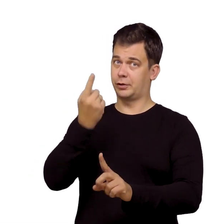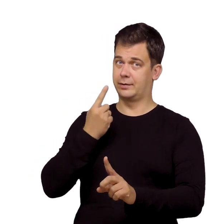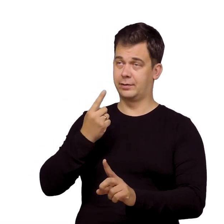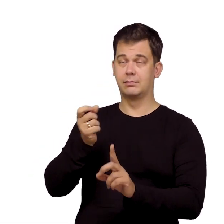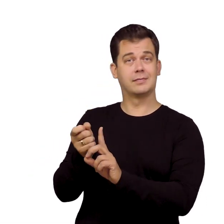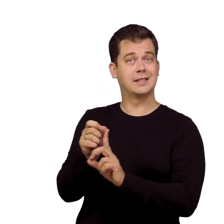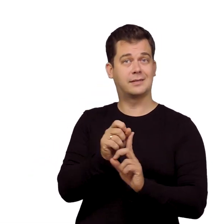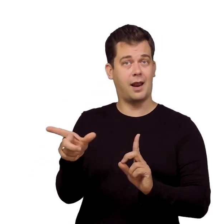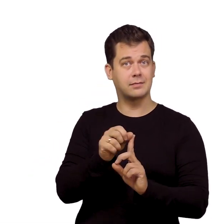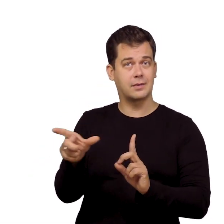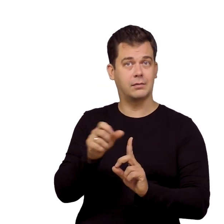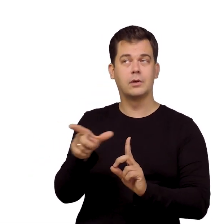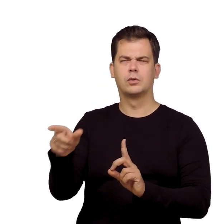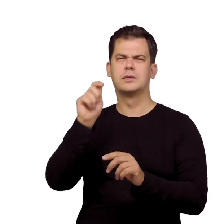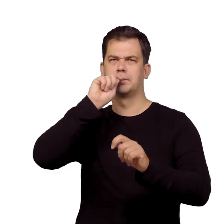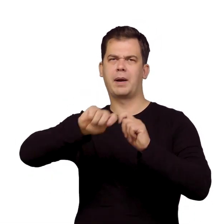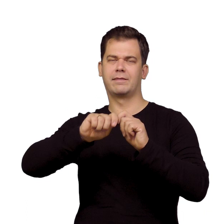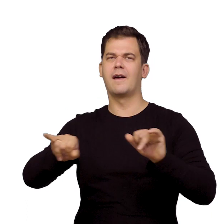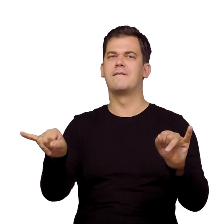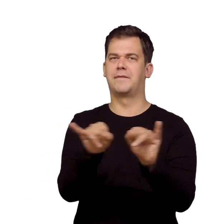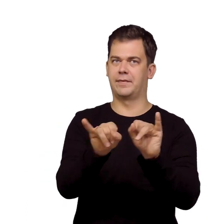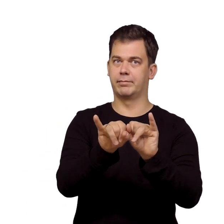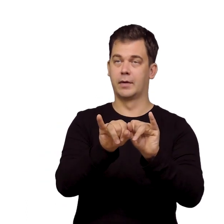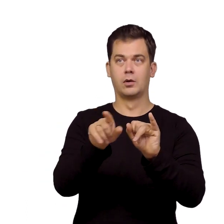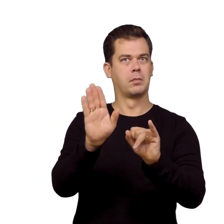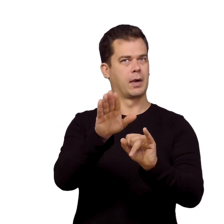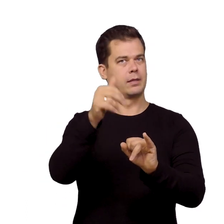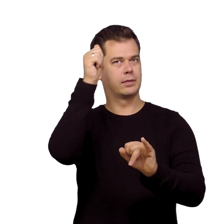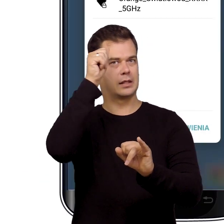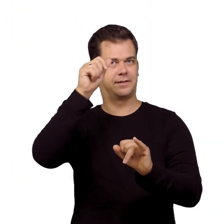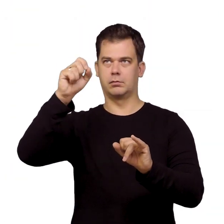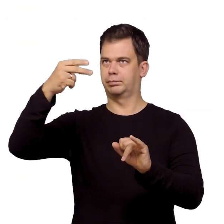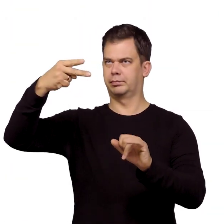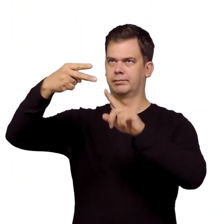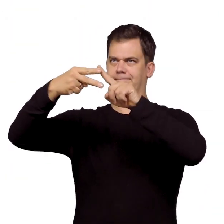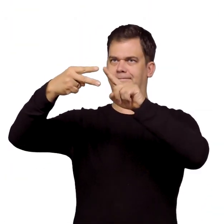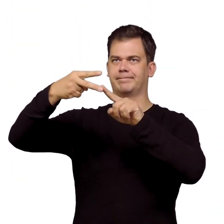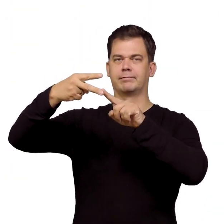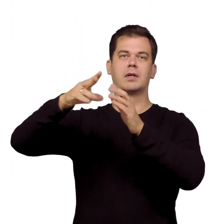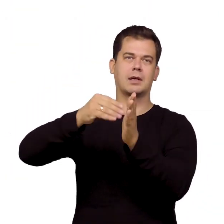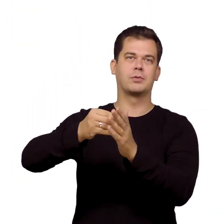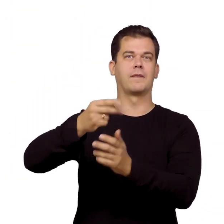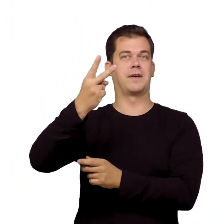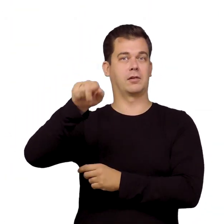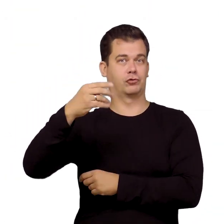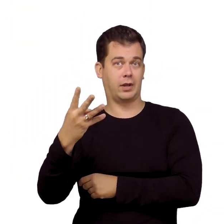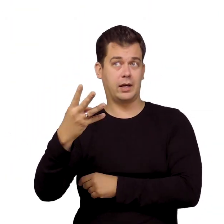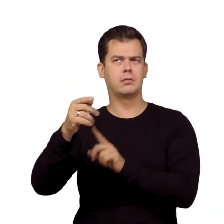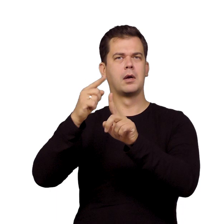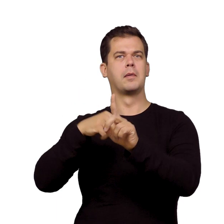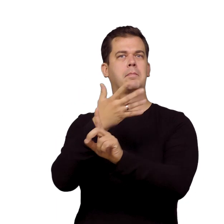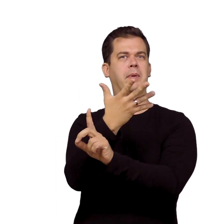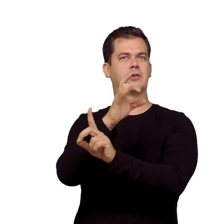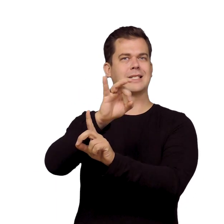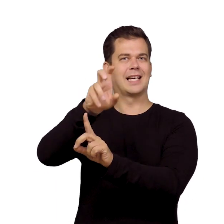Przed rozpoczęciem instalacji aplikacja sprawdzi Twoją sieć Wi-Fi. Jeśli sieć ma dwie nazwy, czyli widzimy dwie sieci, 2,4 i 5